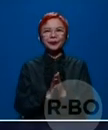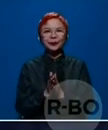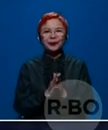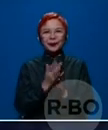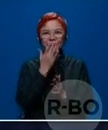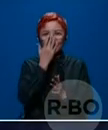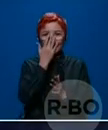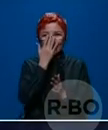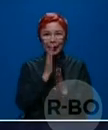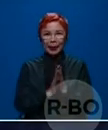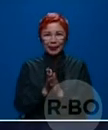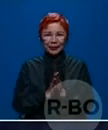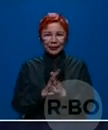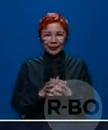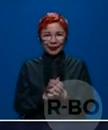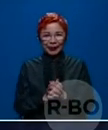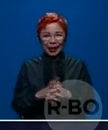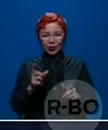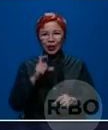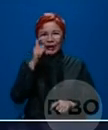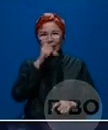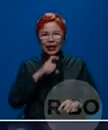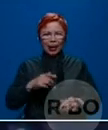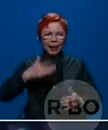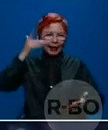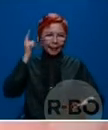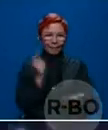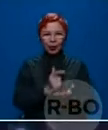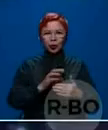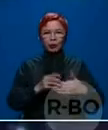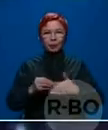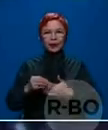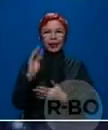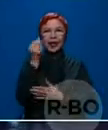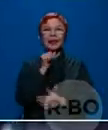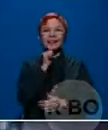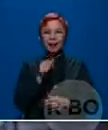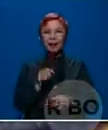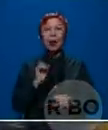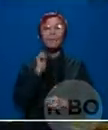tentang kandidat yang paling tepat untuk memimpin DKI Jak kami segera kembali